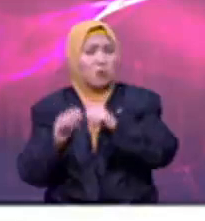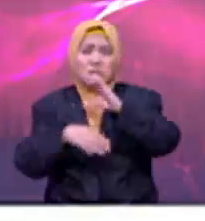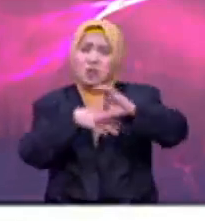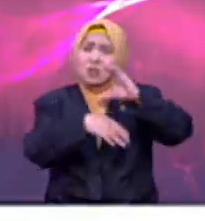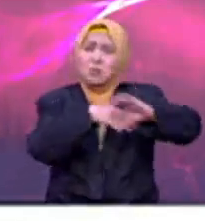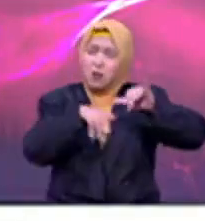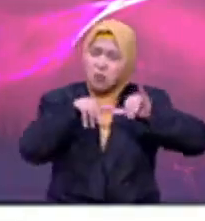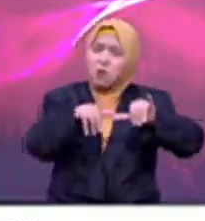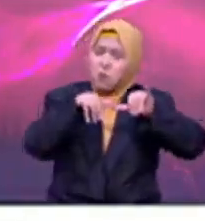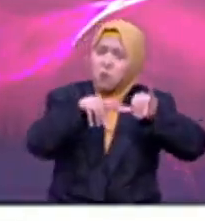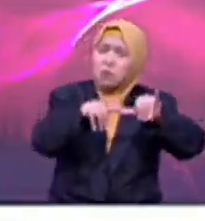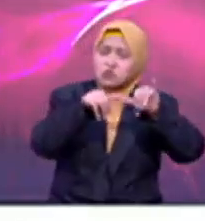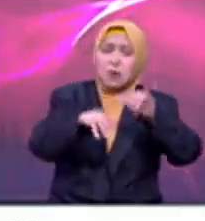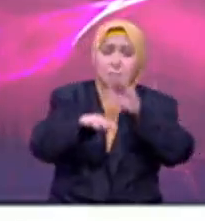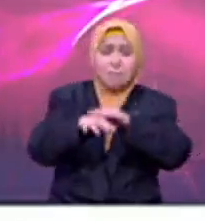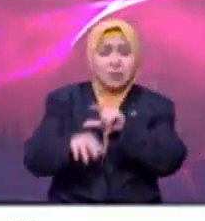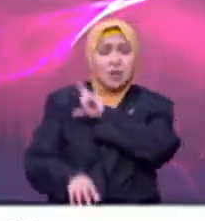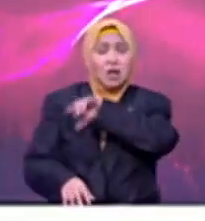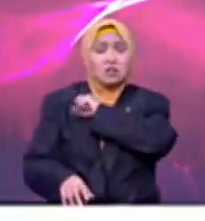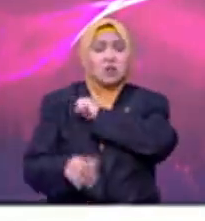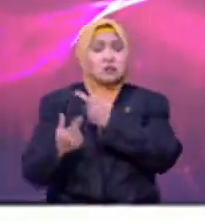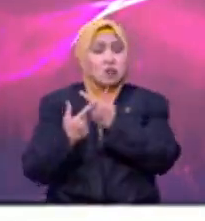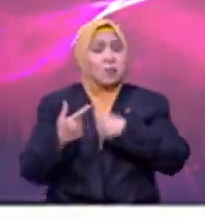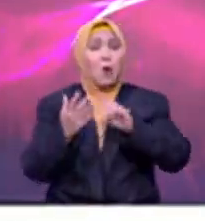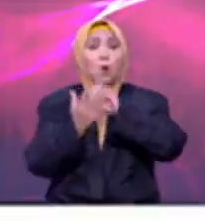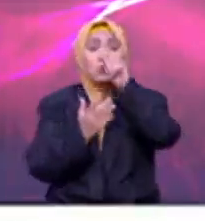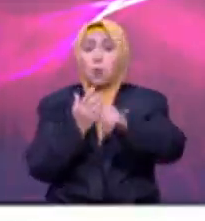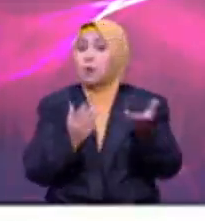serangan berterusan Israel ke atas Gaza sejak